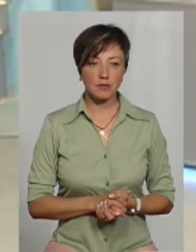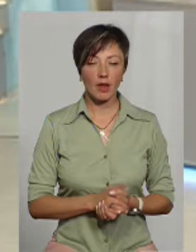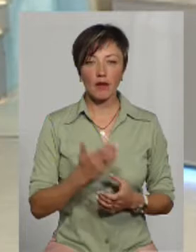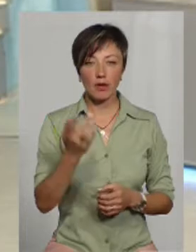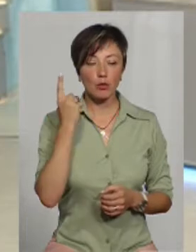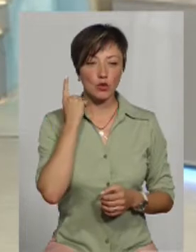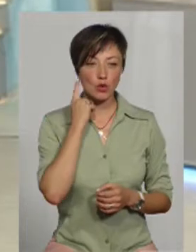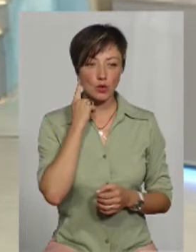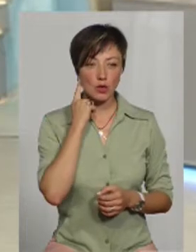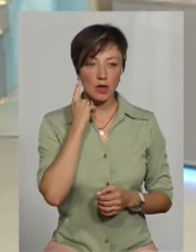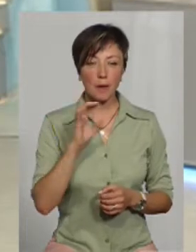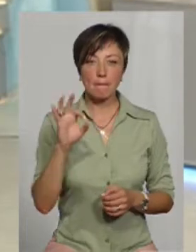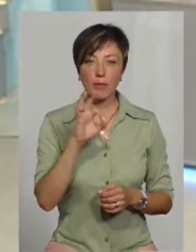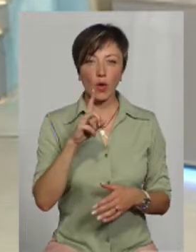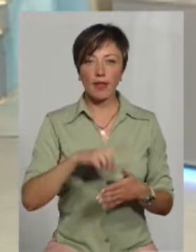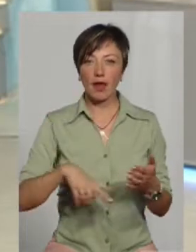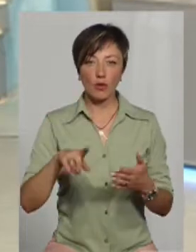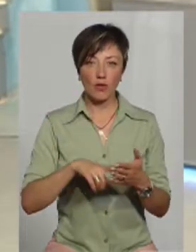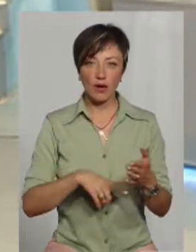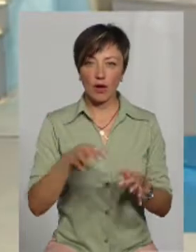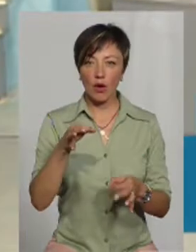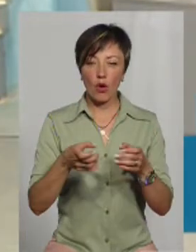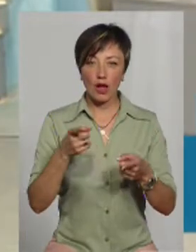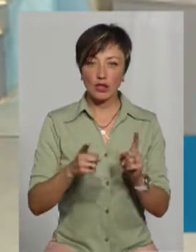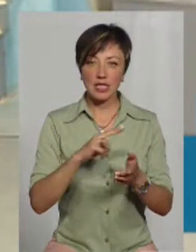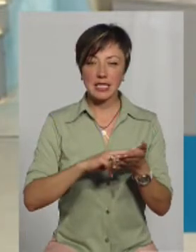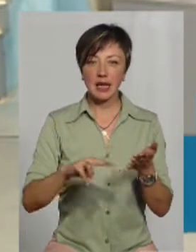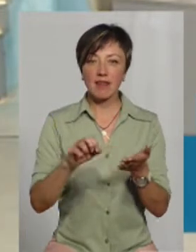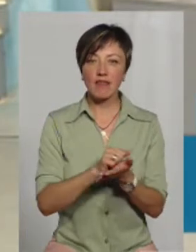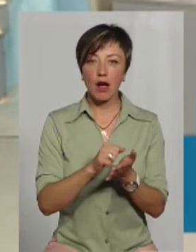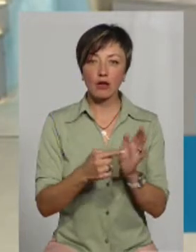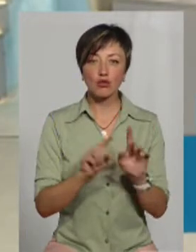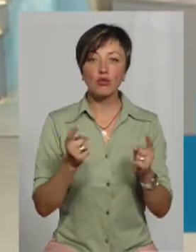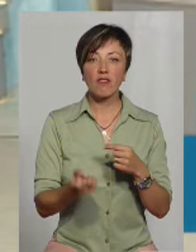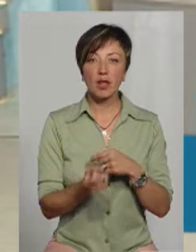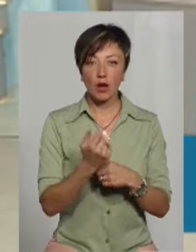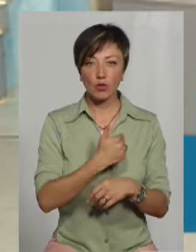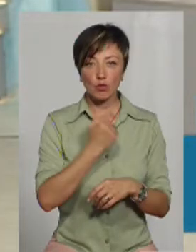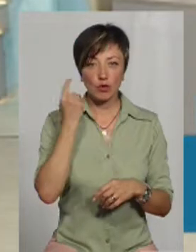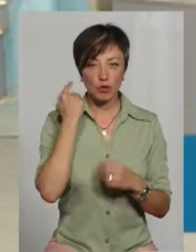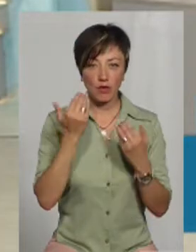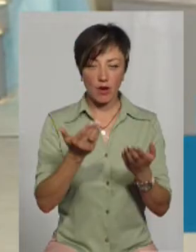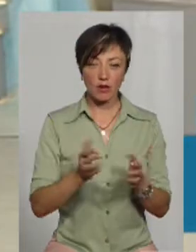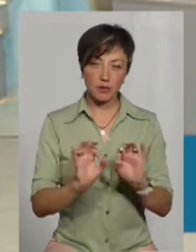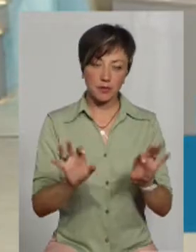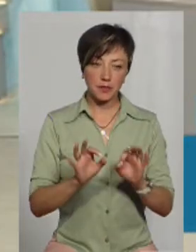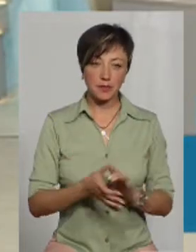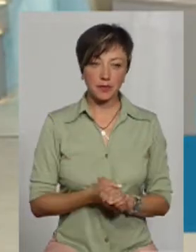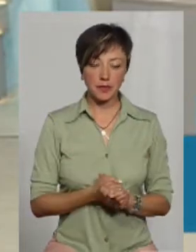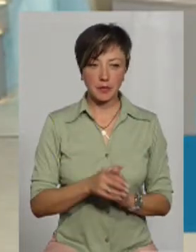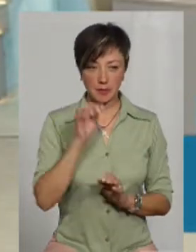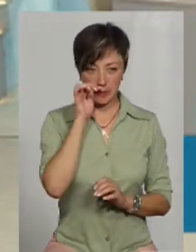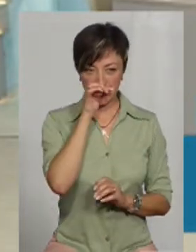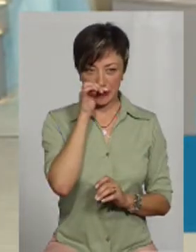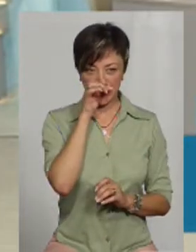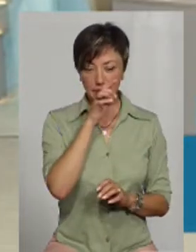От почули про недовіру до органічної сертифікації. От чому вона виникає? Хотілося б почути версію вас обох. Дозвольте, да,